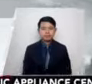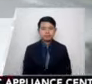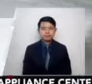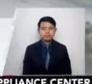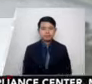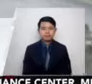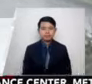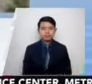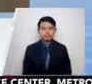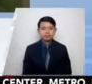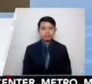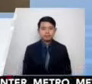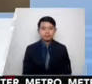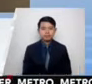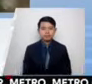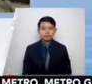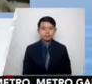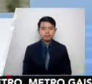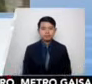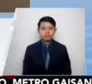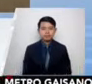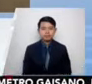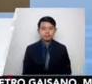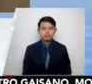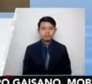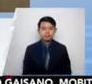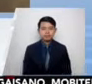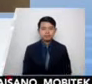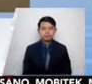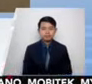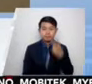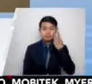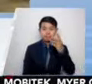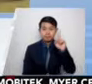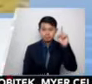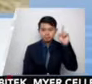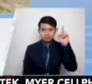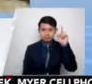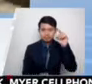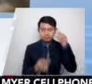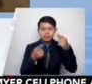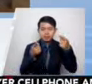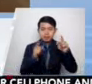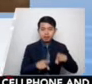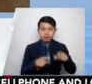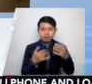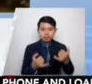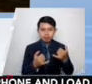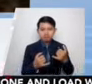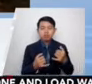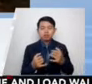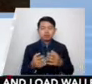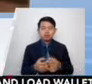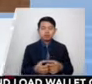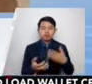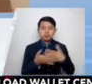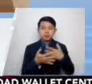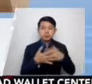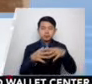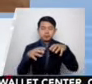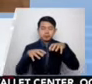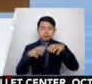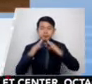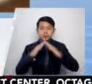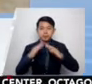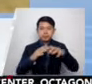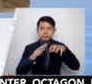Ayan. Yeah, ayan. Okay. Ayan. Iyan ho ang nangyayari ngayon sa inyo pong street, no? Oo, ito sa